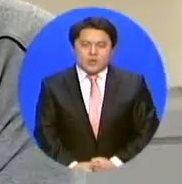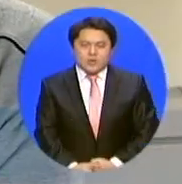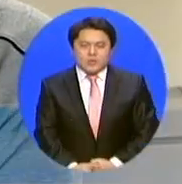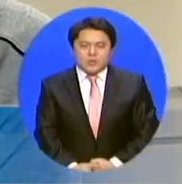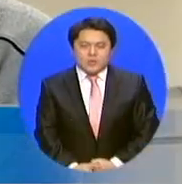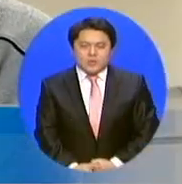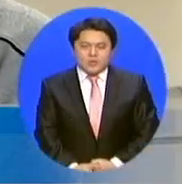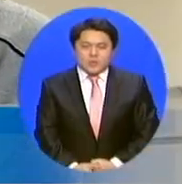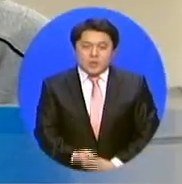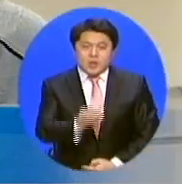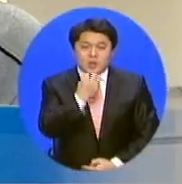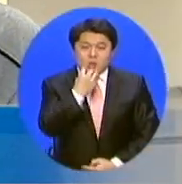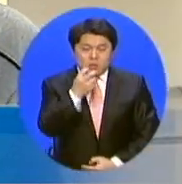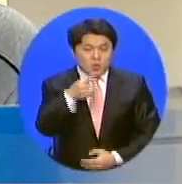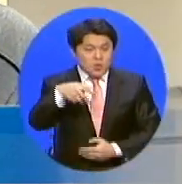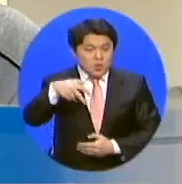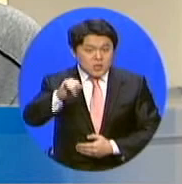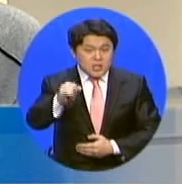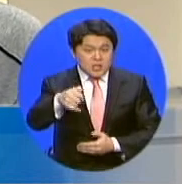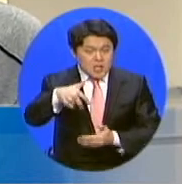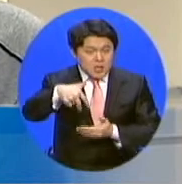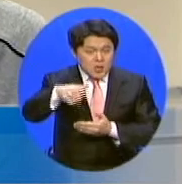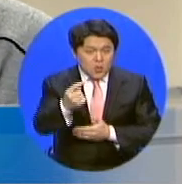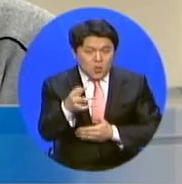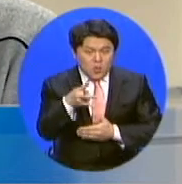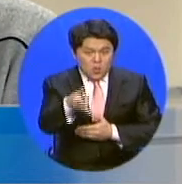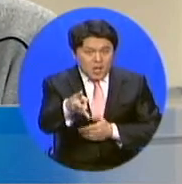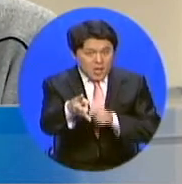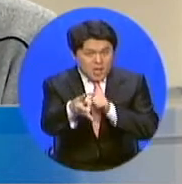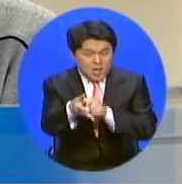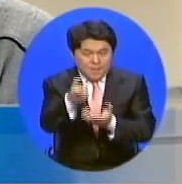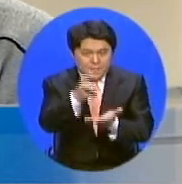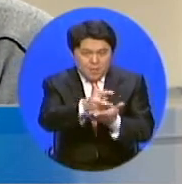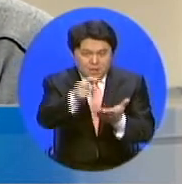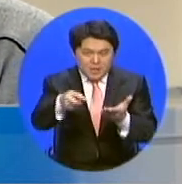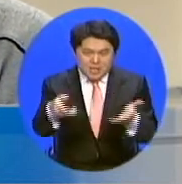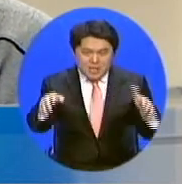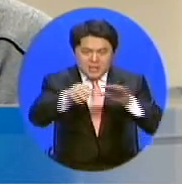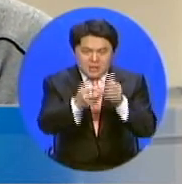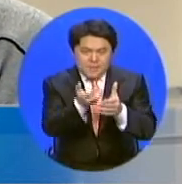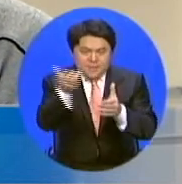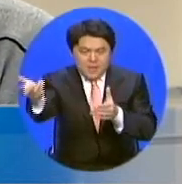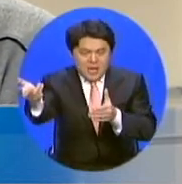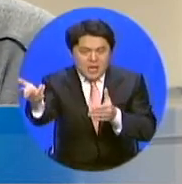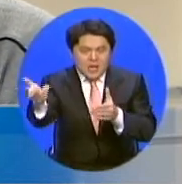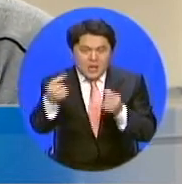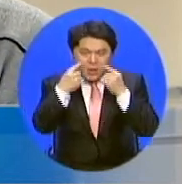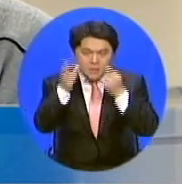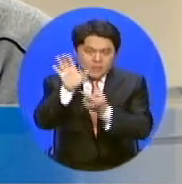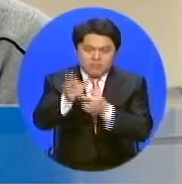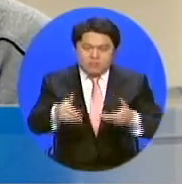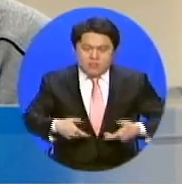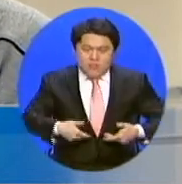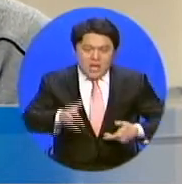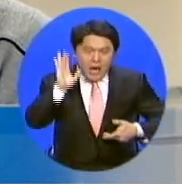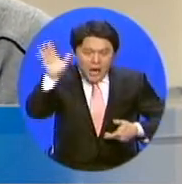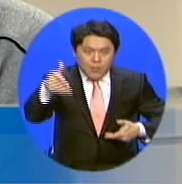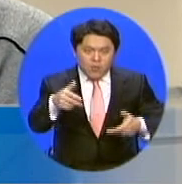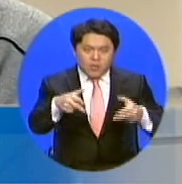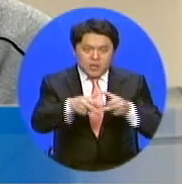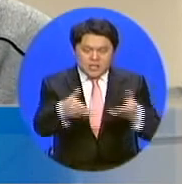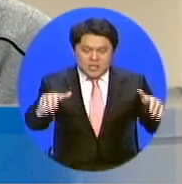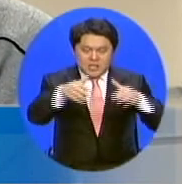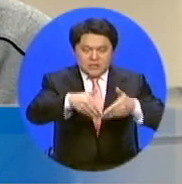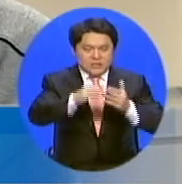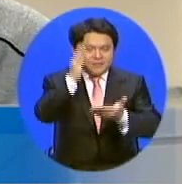서울시 조례에서부터 탈시설을 명확히 할 필요가 있다. 서울시에서는 시설 더 이상 짓지 않겠다. 그 안에 있는 생활인들이